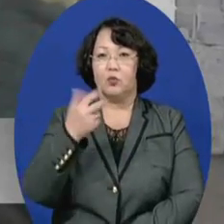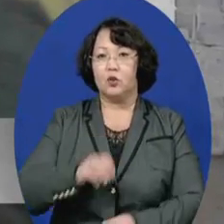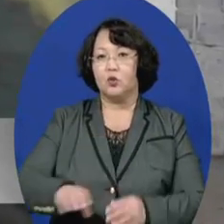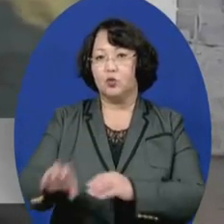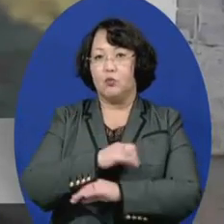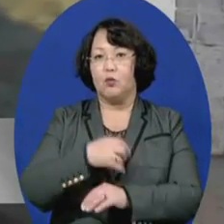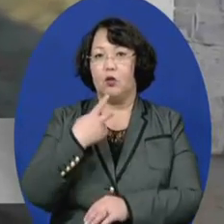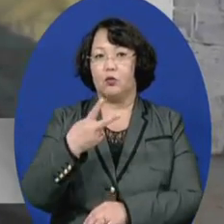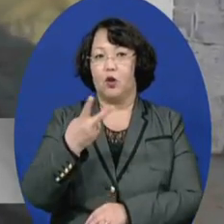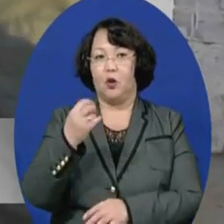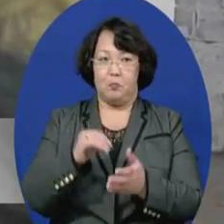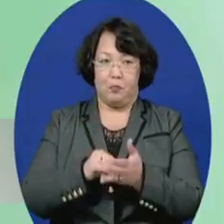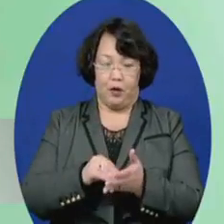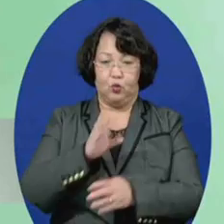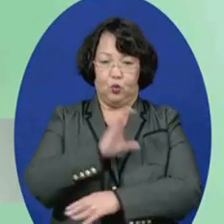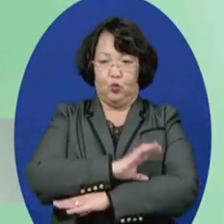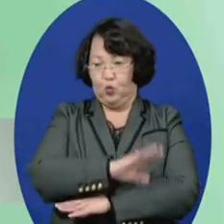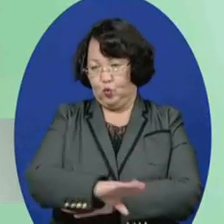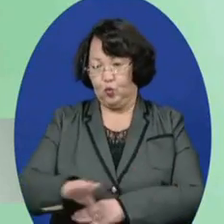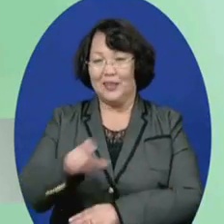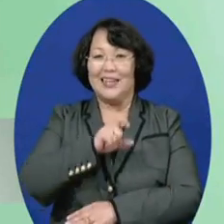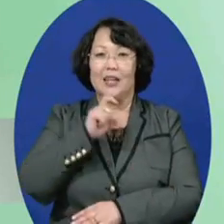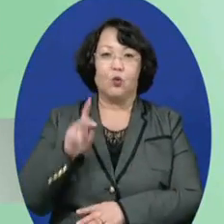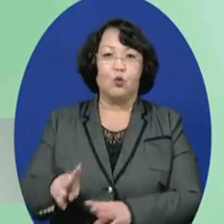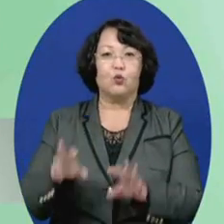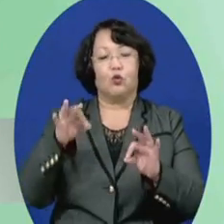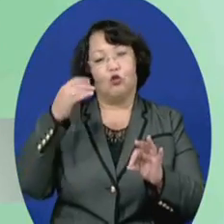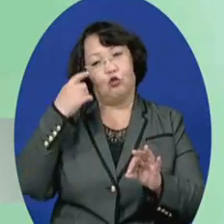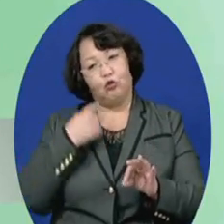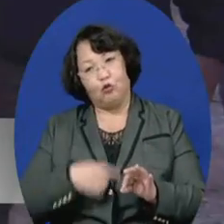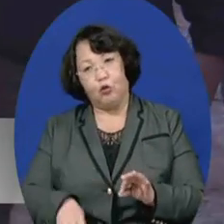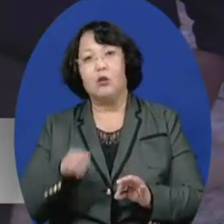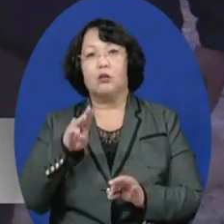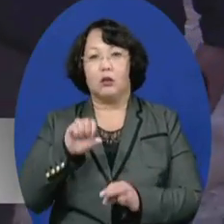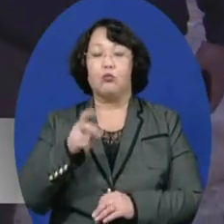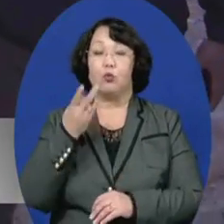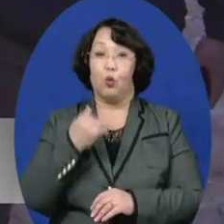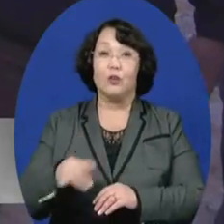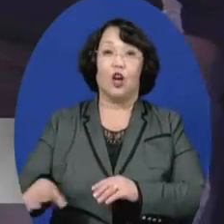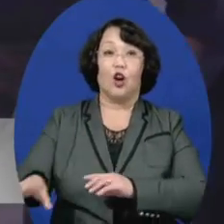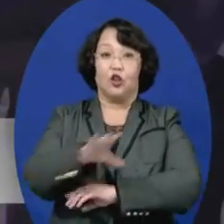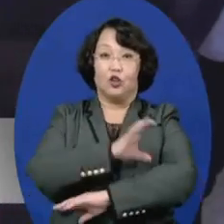сумын 220 мянган гаруй сурагч эрүүл 5 тухтай орчинд суралцах орчин нөхцөл